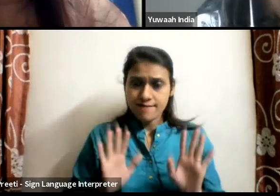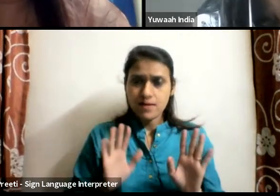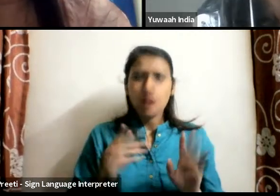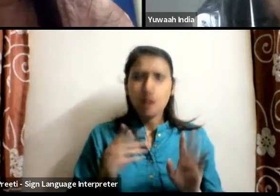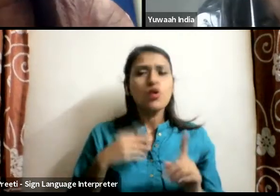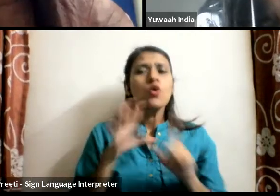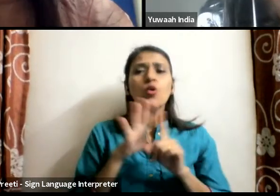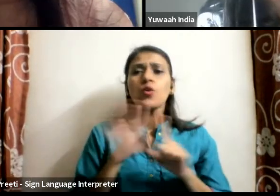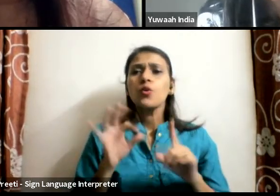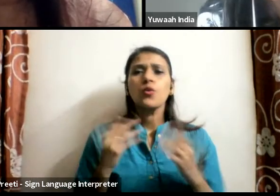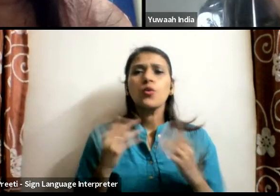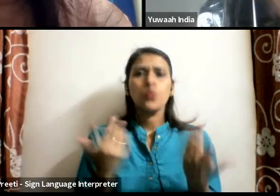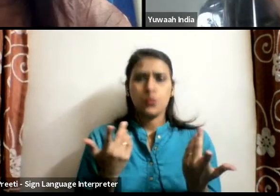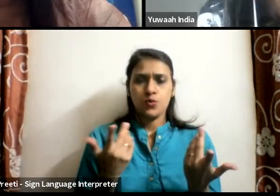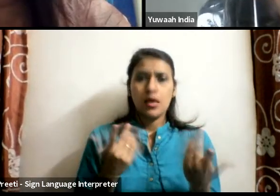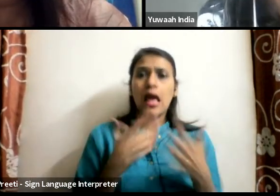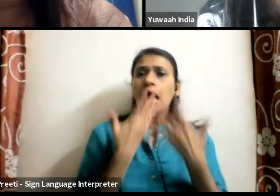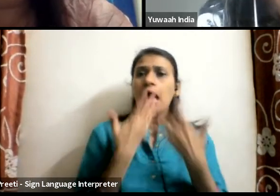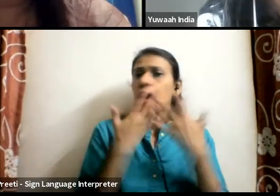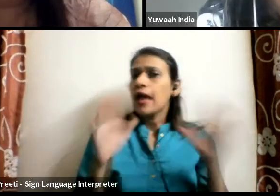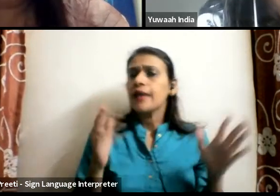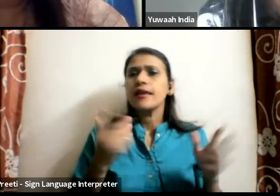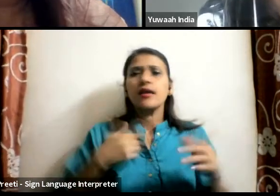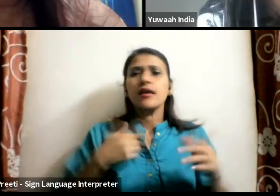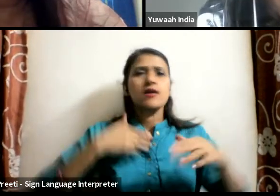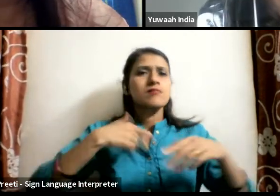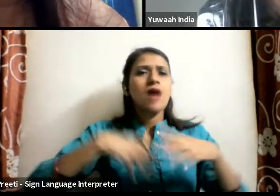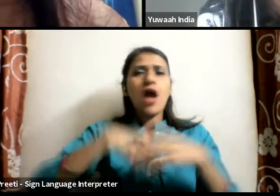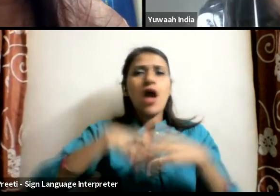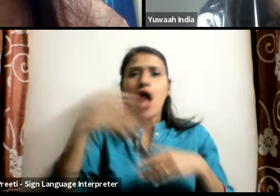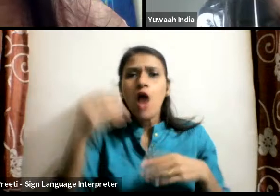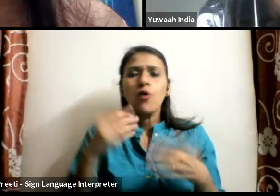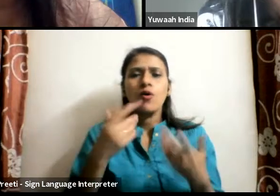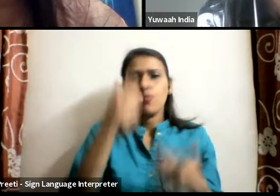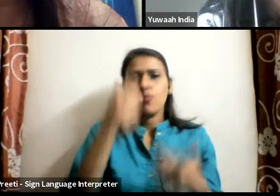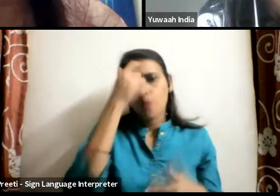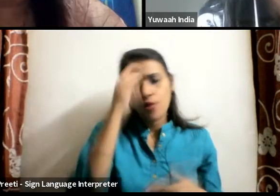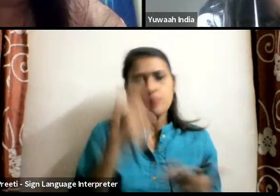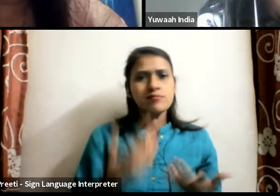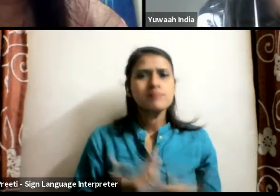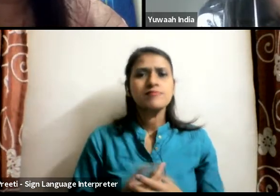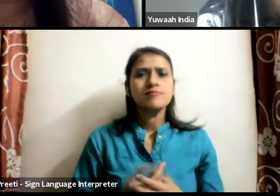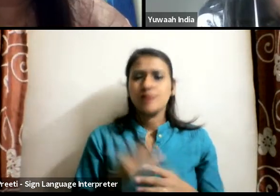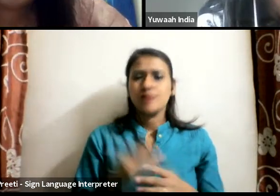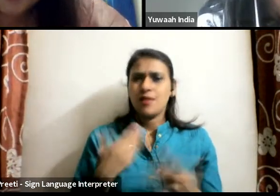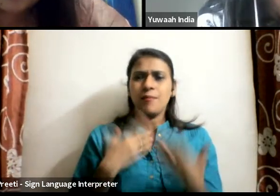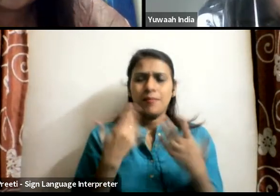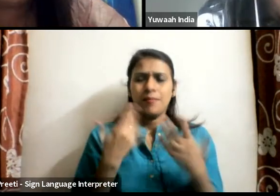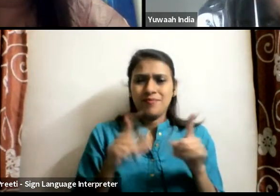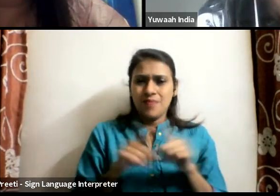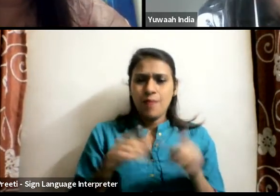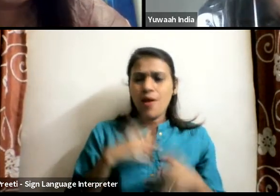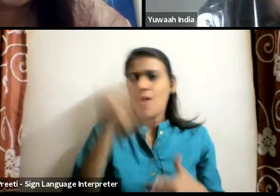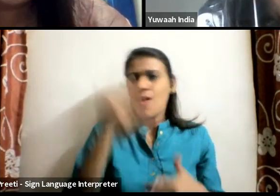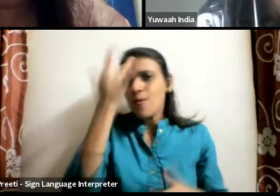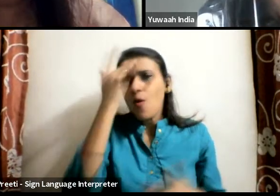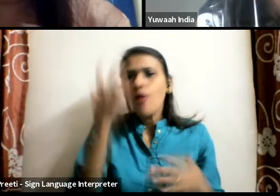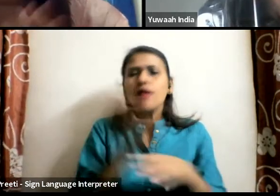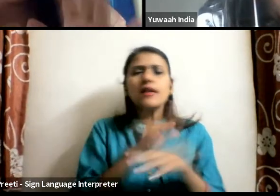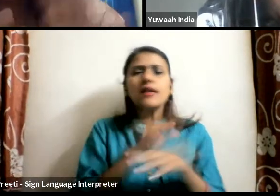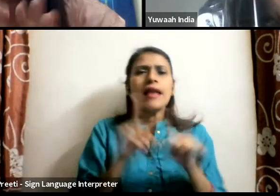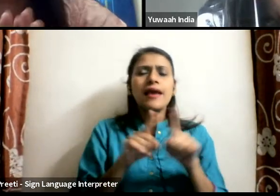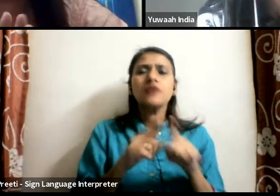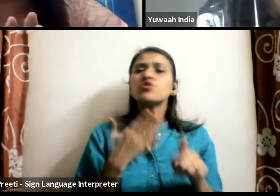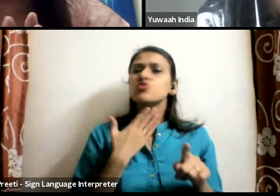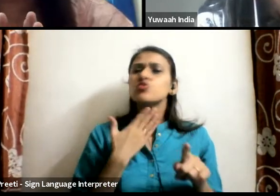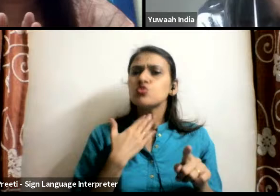और आपको कोई कोमॉर्बिडिटी नहीं है, जो हम लोग ने पहले डिस्कस किया था, BP, डायबिटीज, रेस्पिरेटरी डिसऑर्डर्स, अस्थमा,